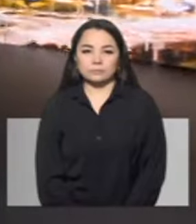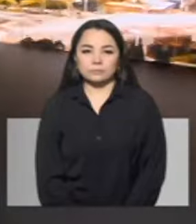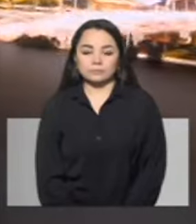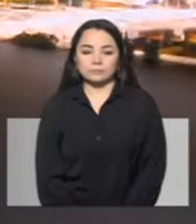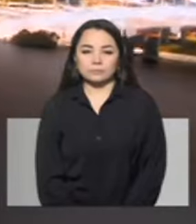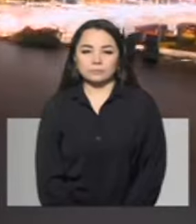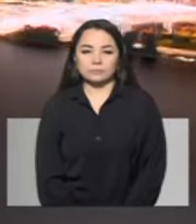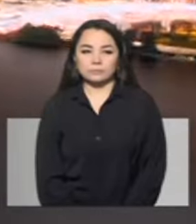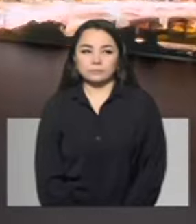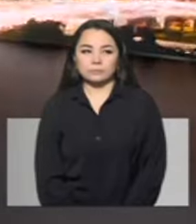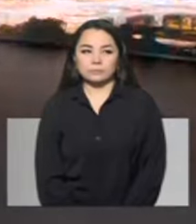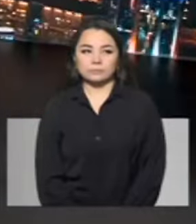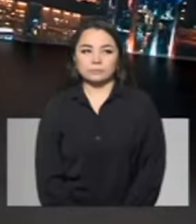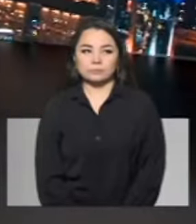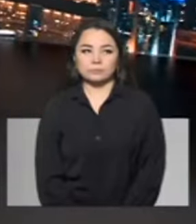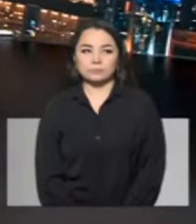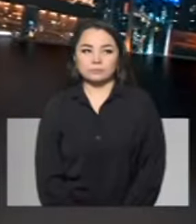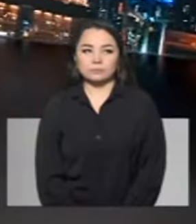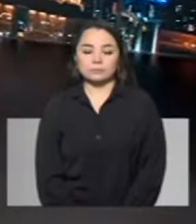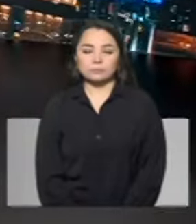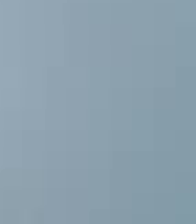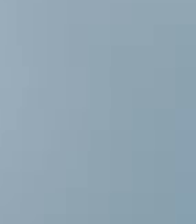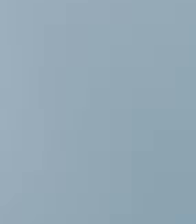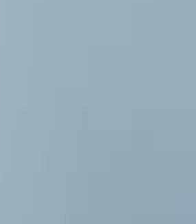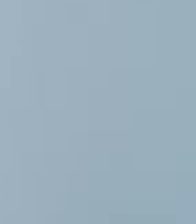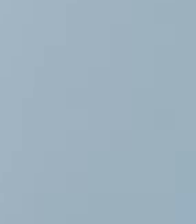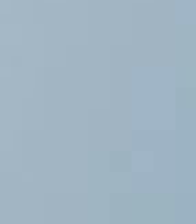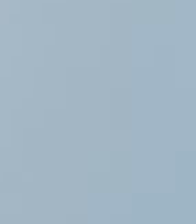Жанғабыл. Алдымен аңдатпа.